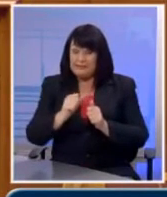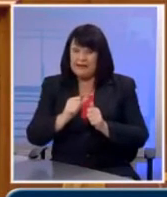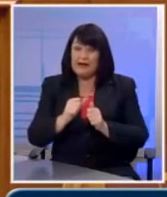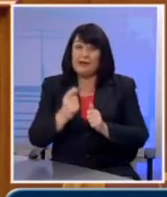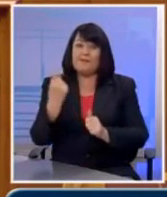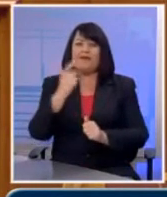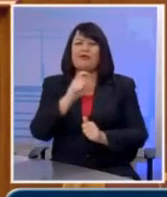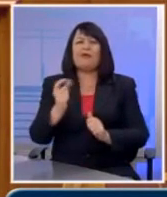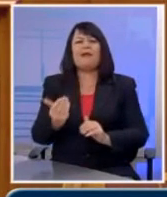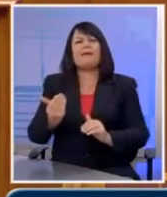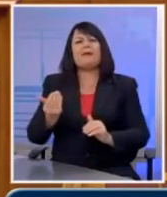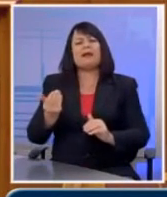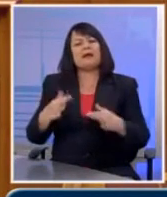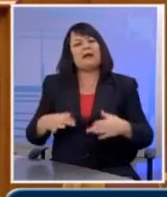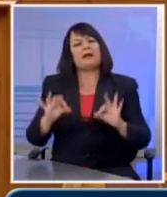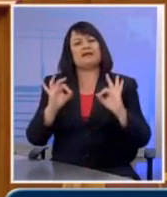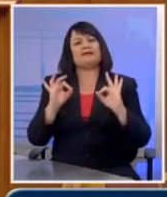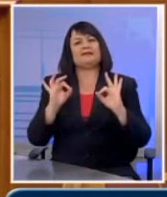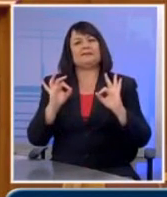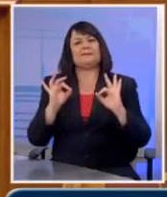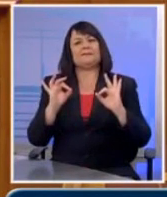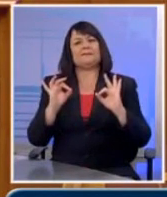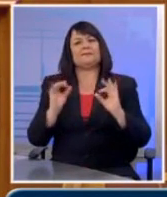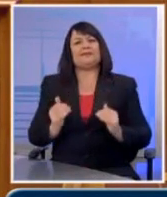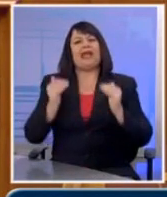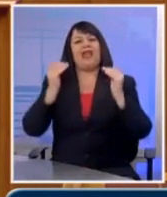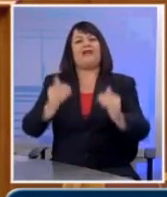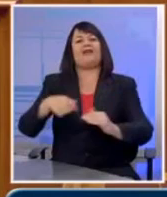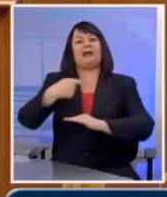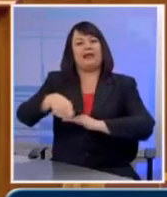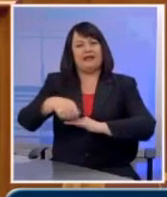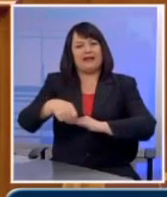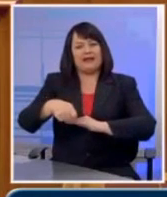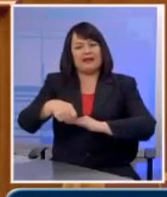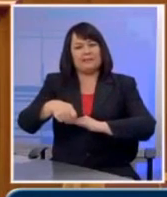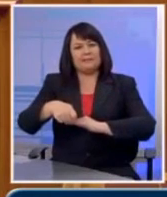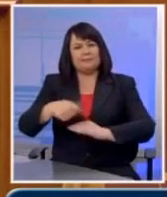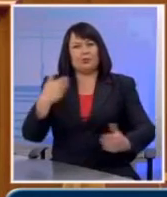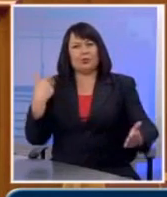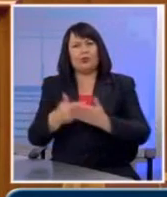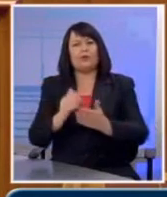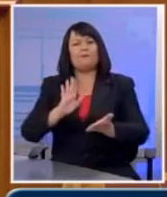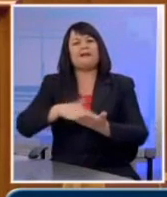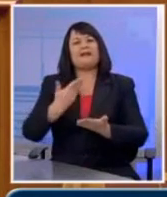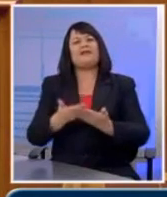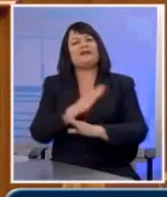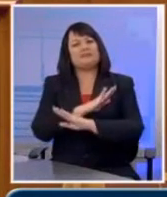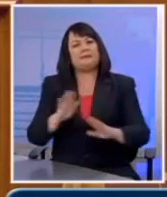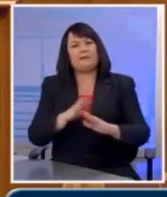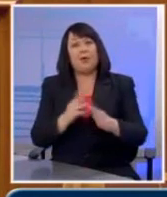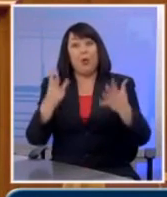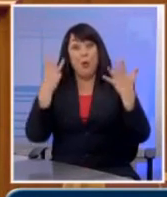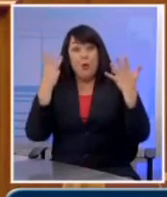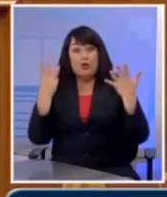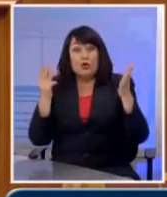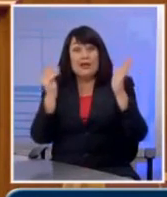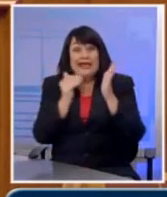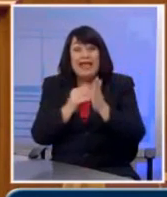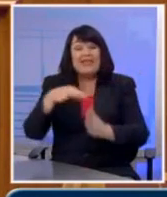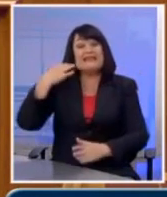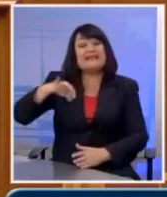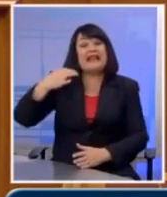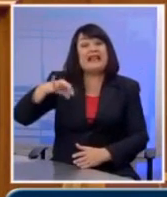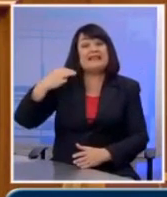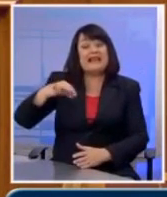πριν ξεκινήσει η αναβληθήσα δίκη, να ολοκληρώσει τη μετάφραση 8.000 σελίδων και